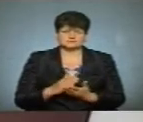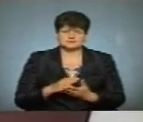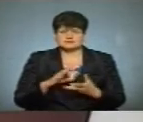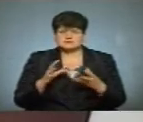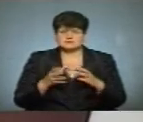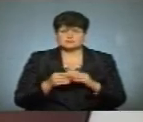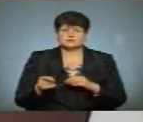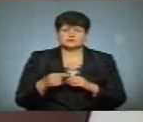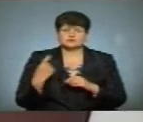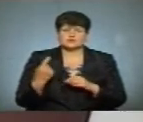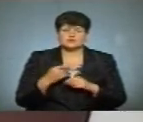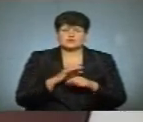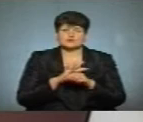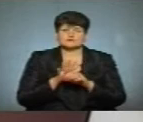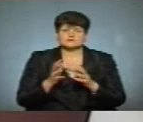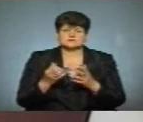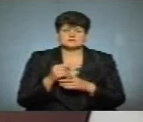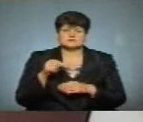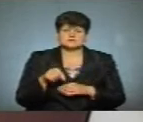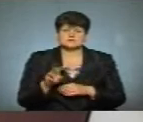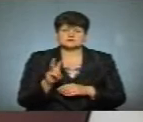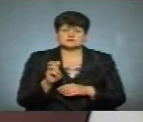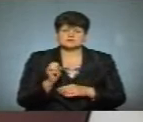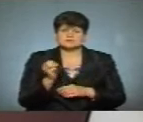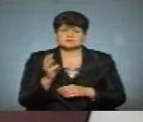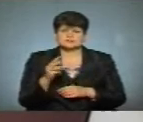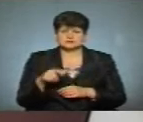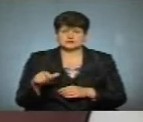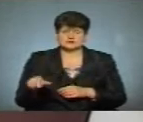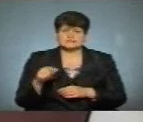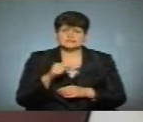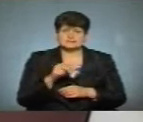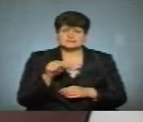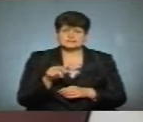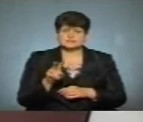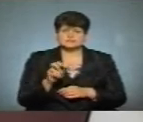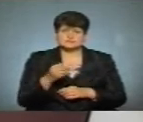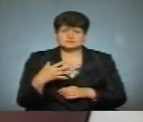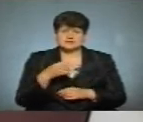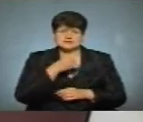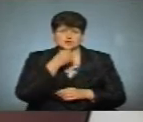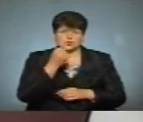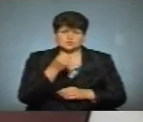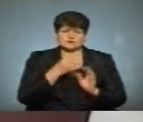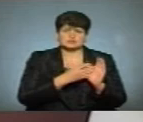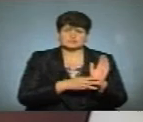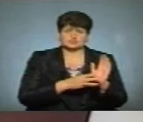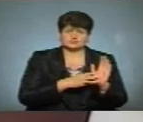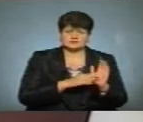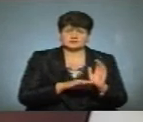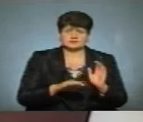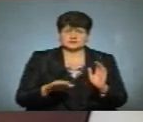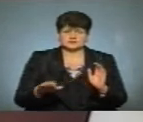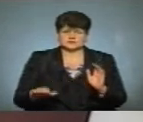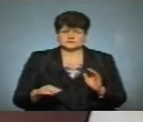на Тернопільщині коронавірус виявили 1313 осіб. Із них 1215 – це дорослі, 98 – діти,